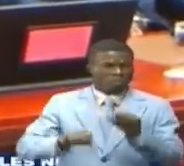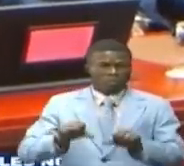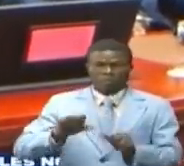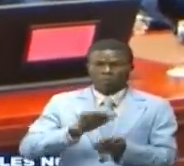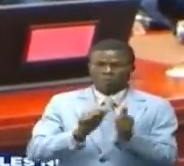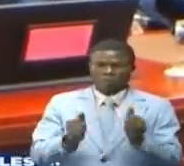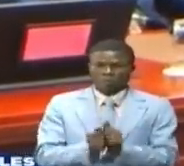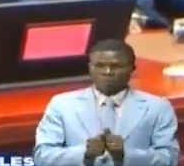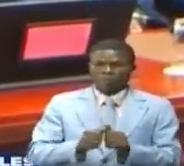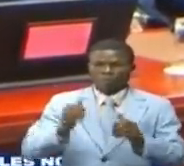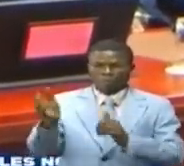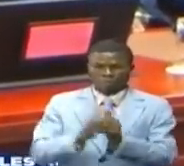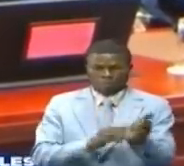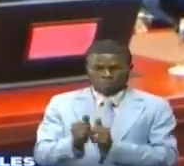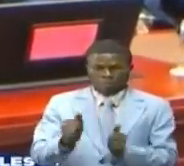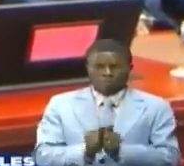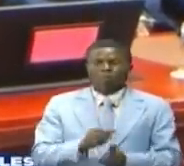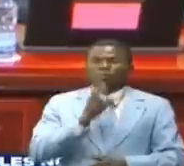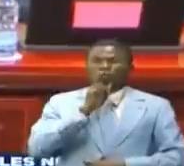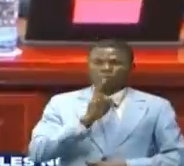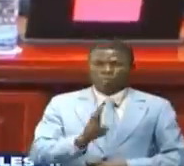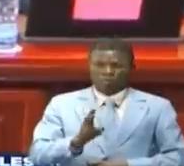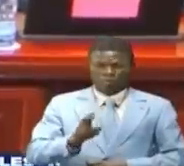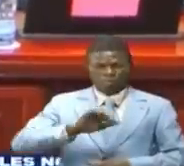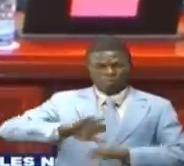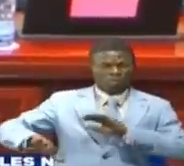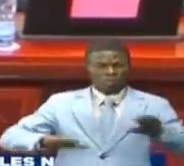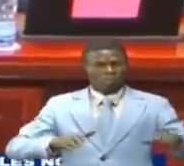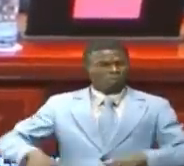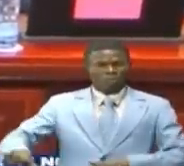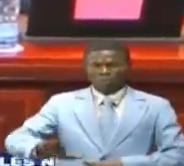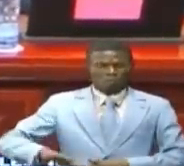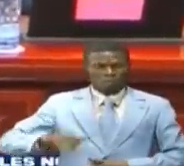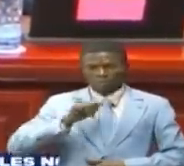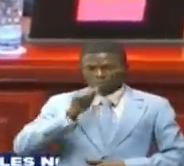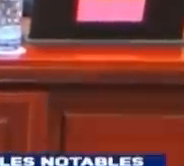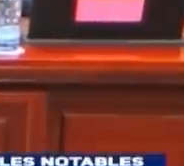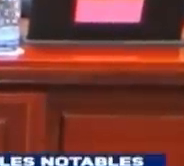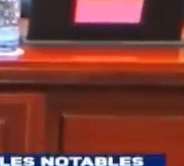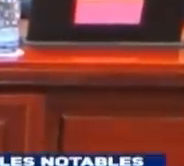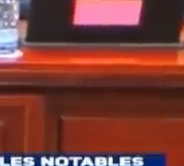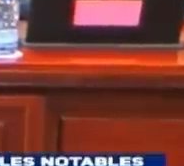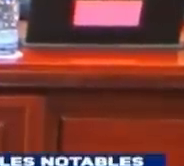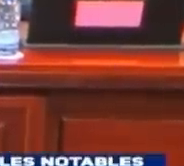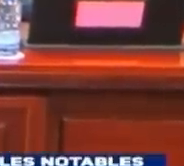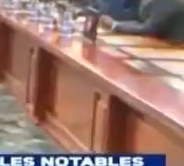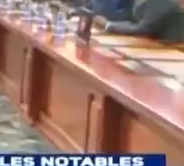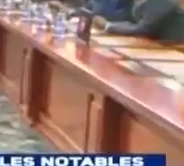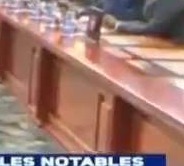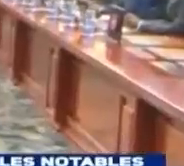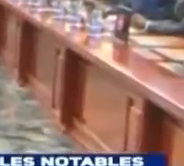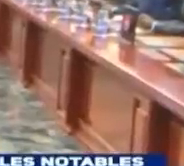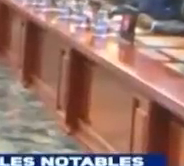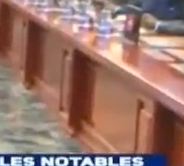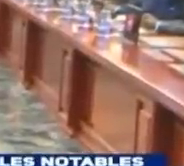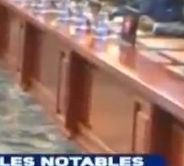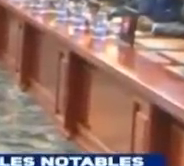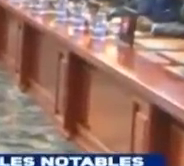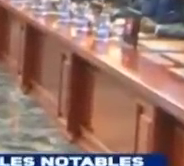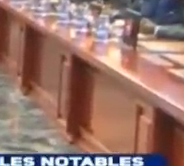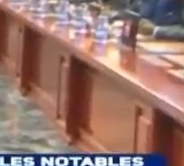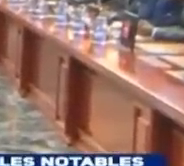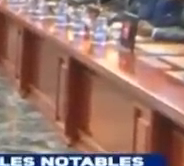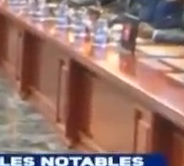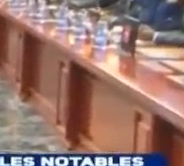des fascis et des velléités séparatistes de certains esprits égarés. Les représentants des deux